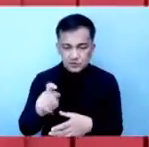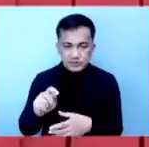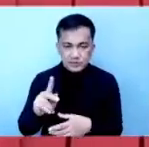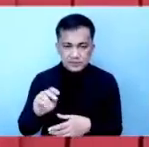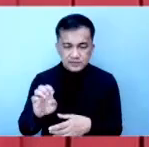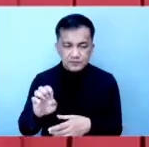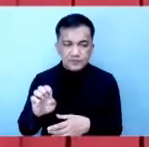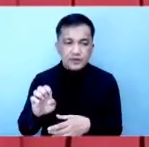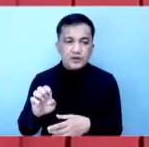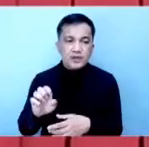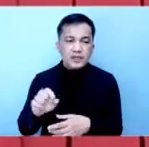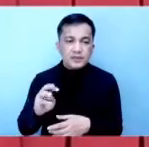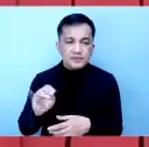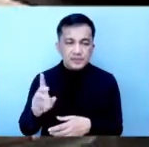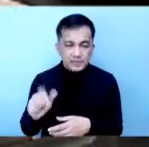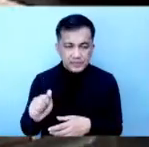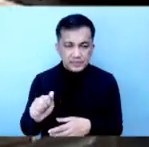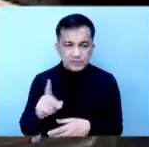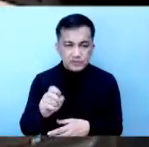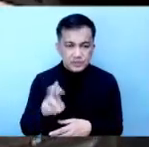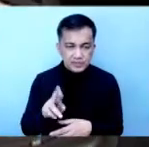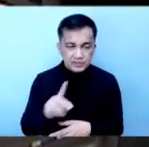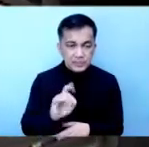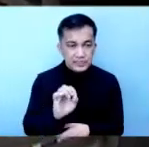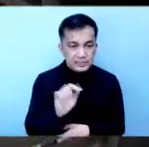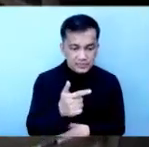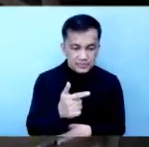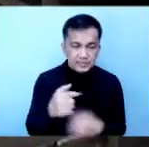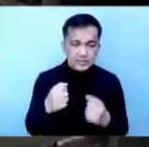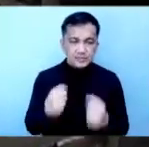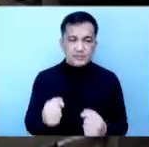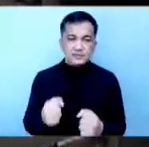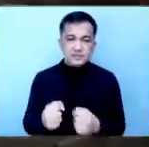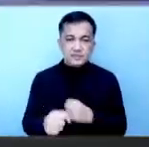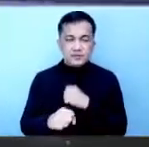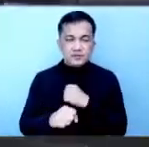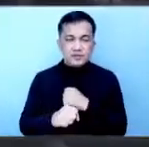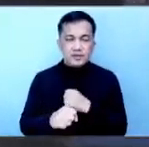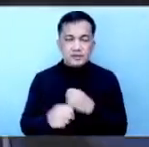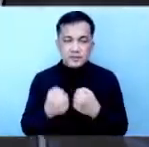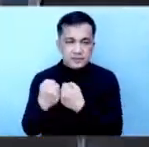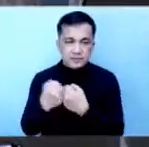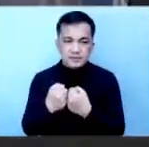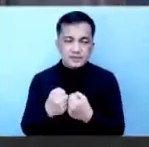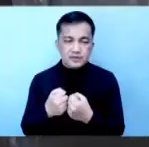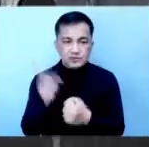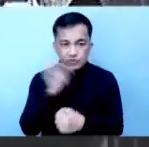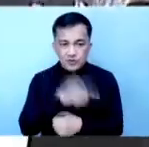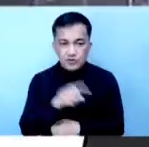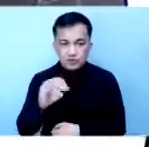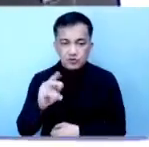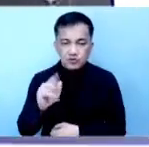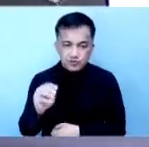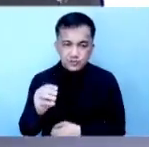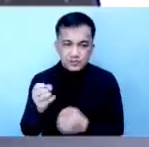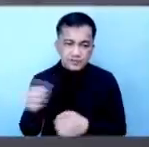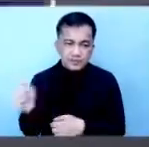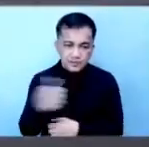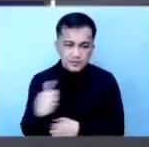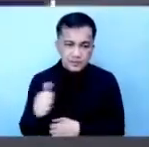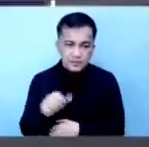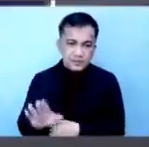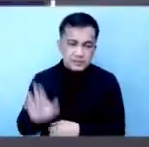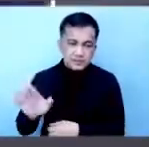MMDA, DOTR at DILG para paigtingin ang kampanya kontra kolorum. Sa dami raw ng mga bumabiyahing kolorum, sila raw